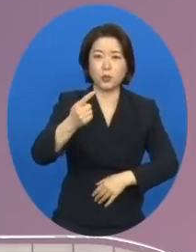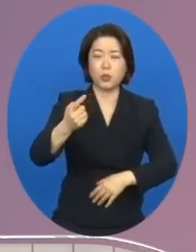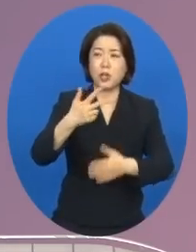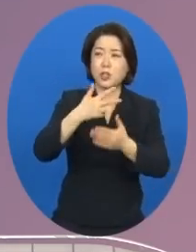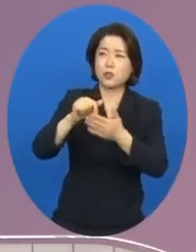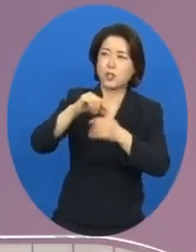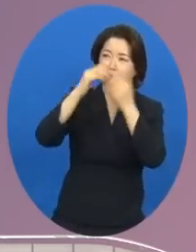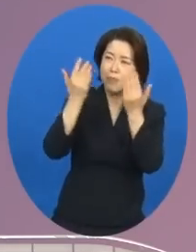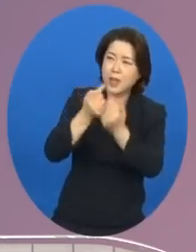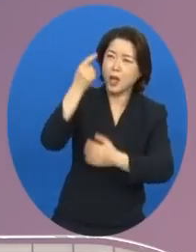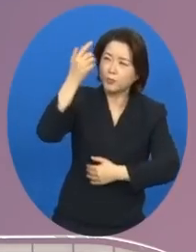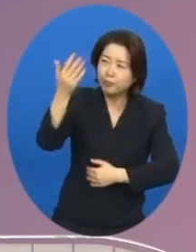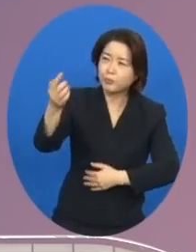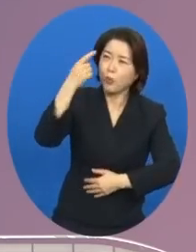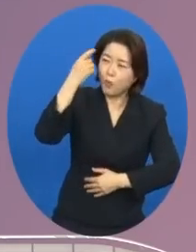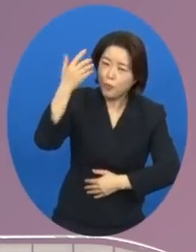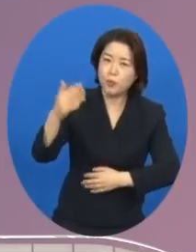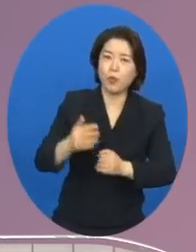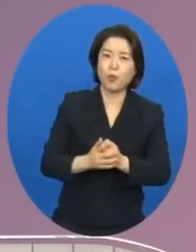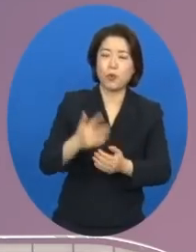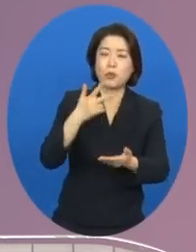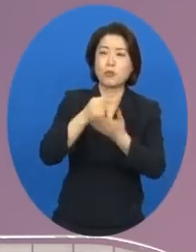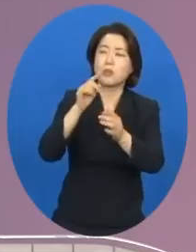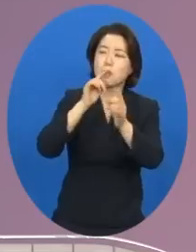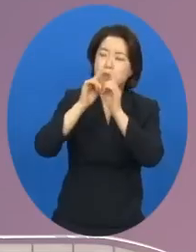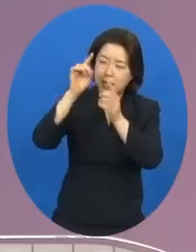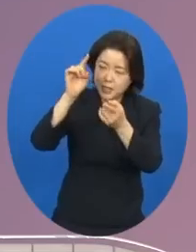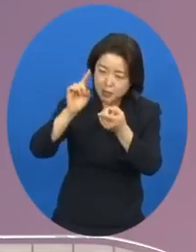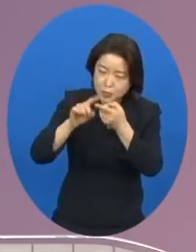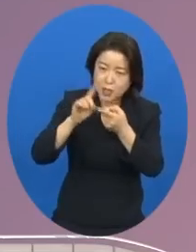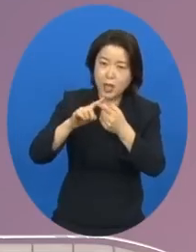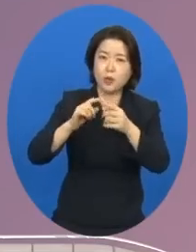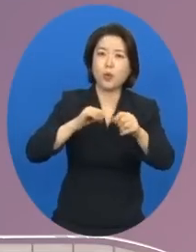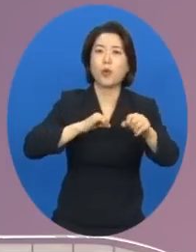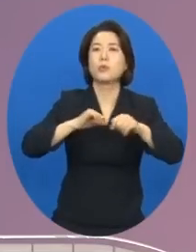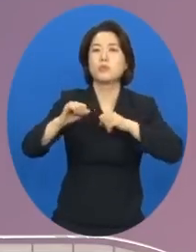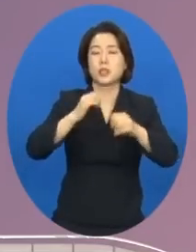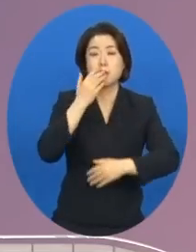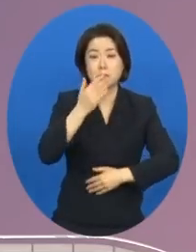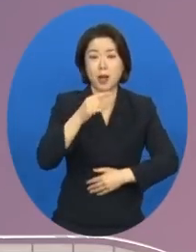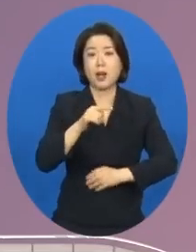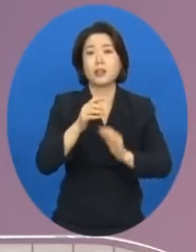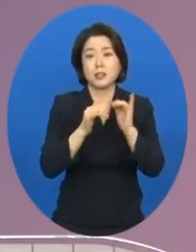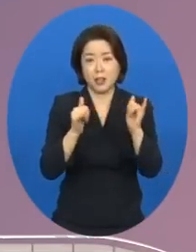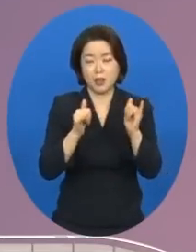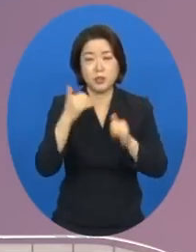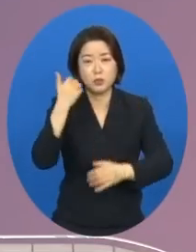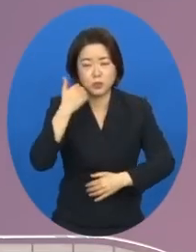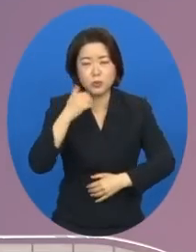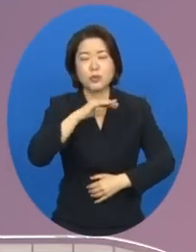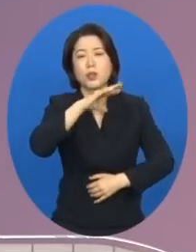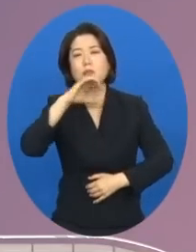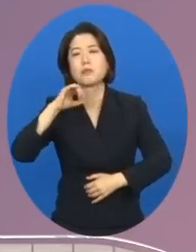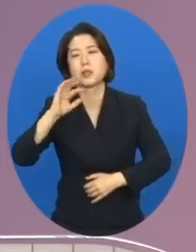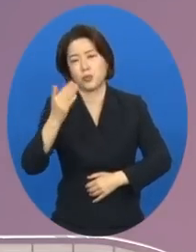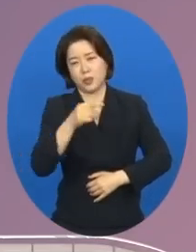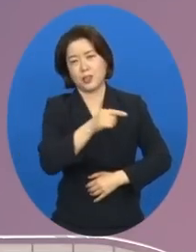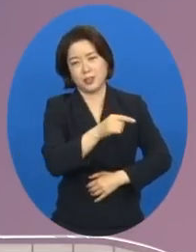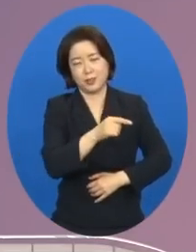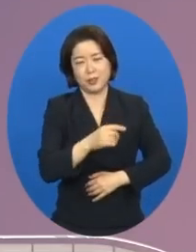주님께 묻고 주님 말씀대로 움직여도 움직일 수 있는 사람이 베드로였던 것입니다.